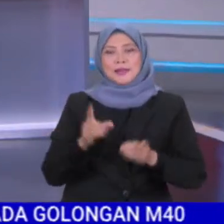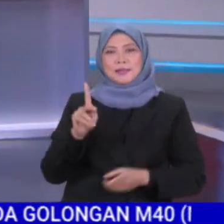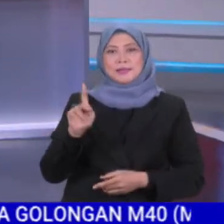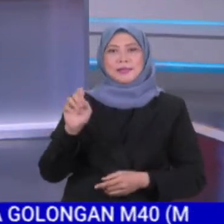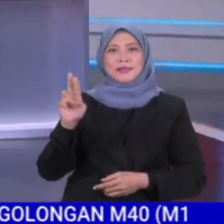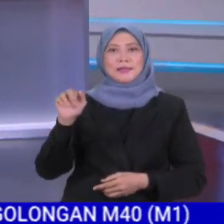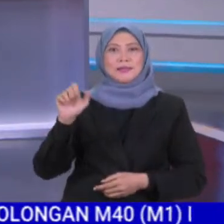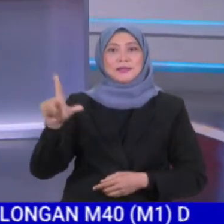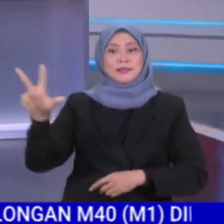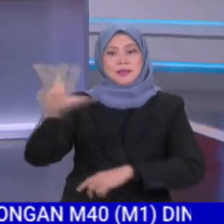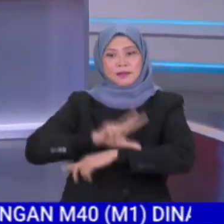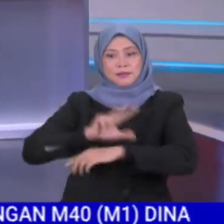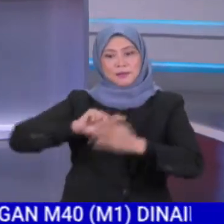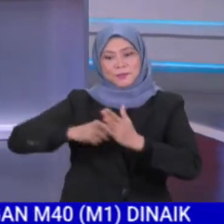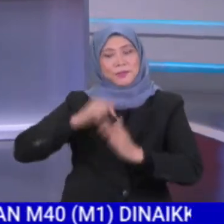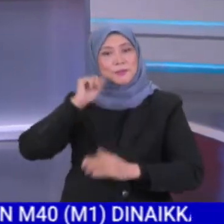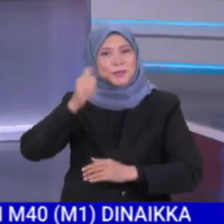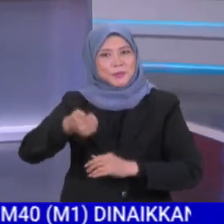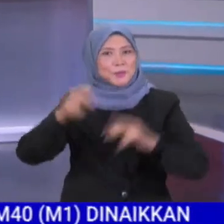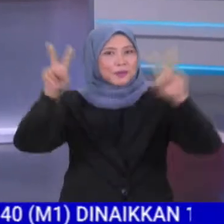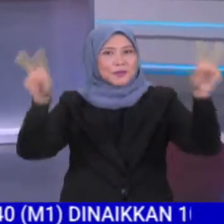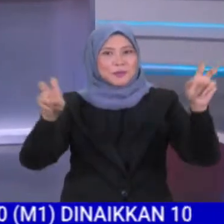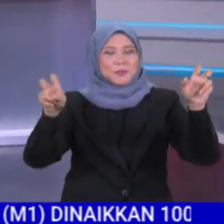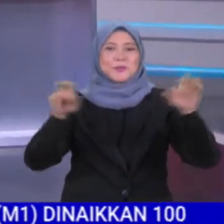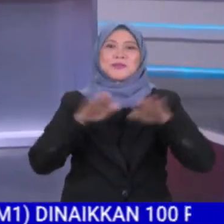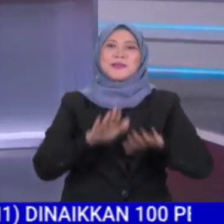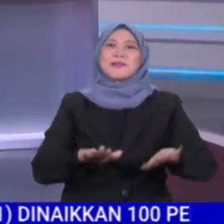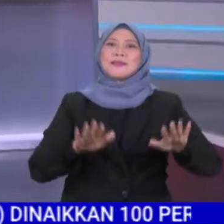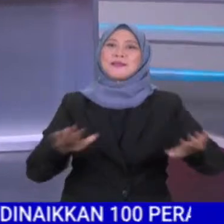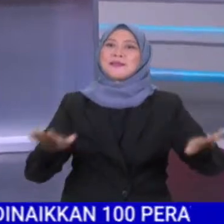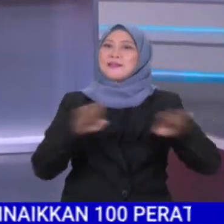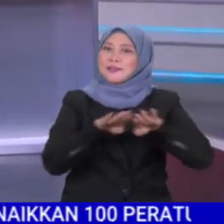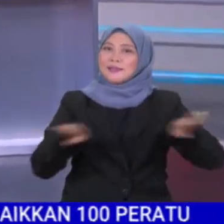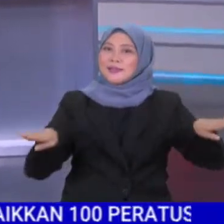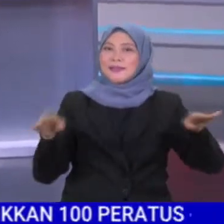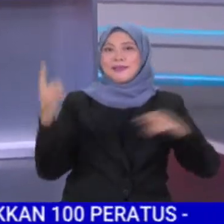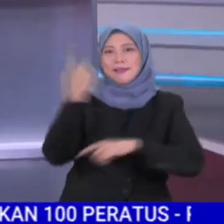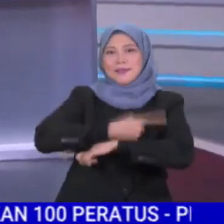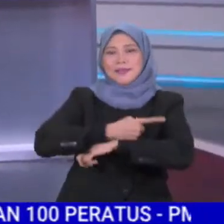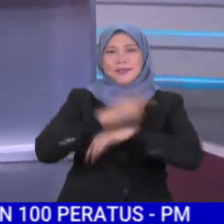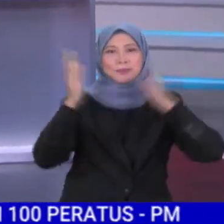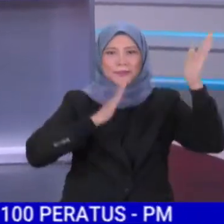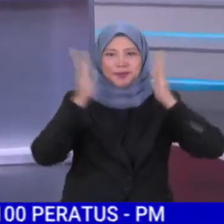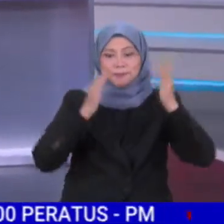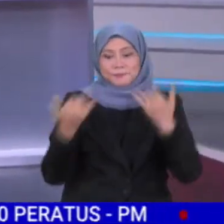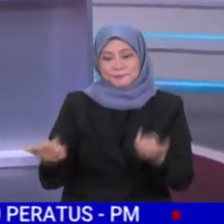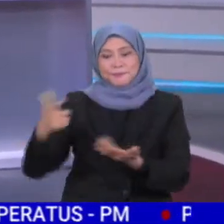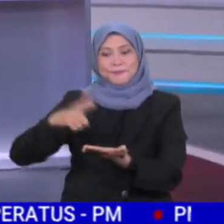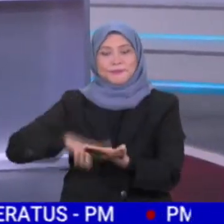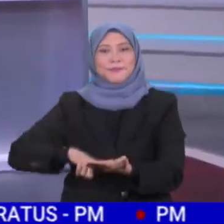selama 3 hari bermula esok bertemakan Santai-Santai Hari Malaysia. Laporan lanjut bersama Fikri Zaid.